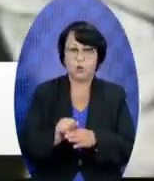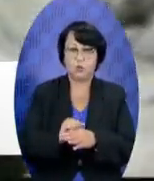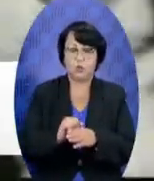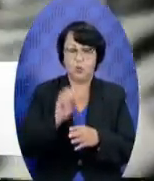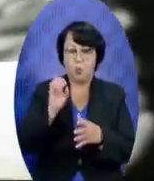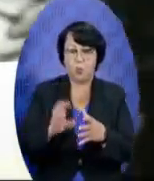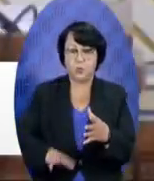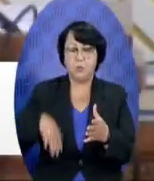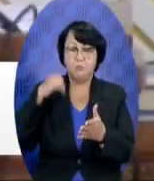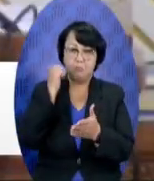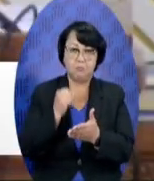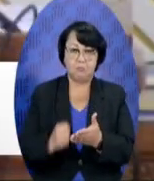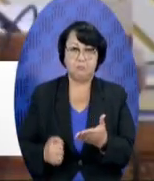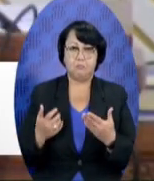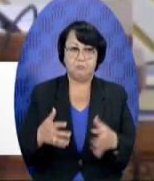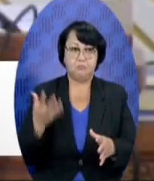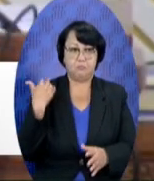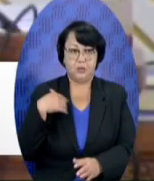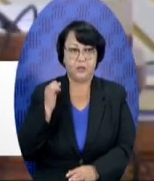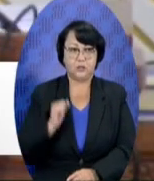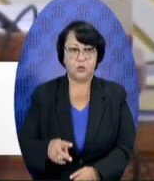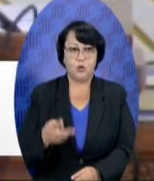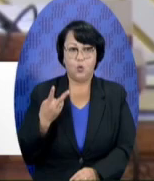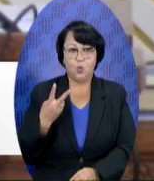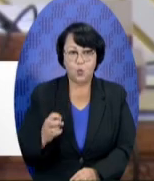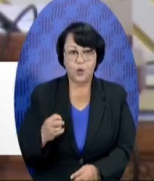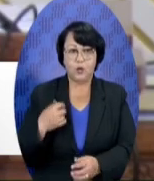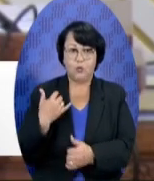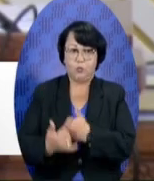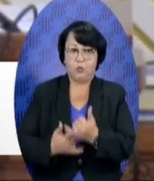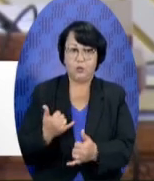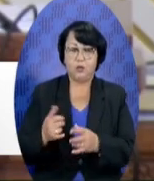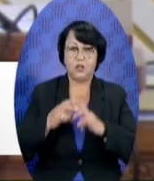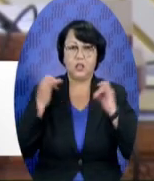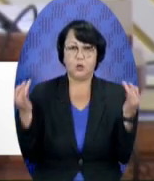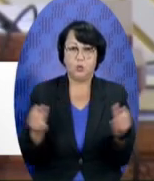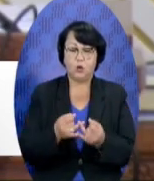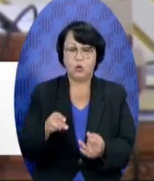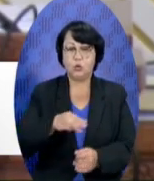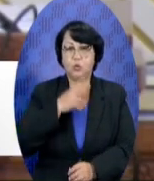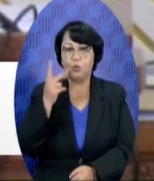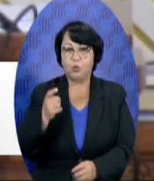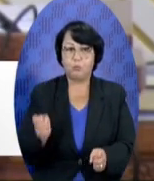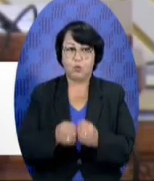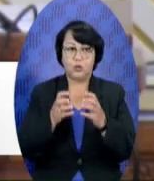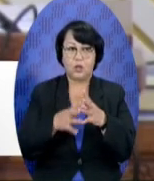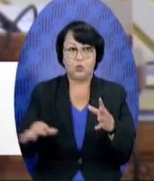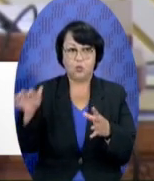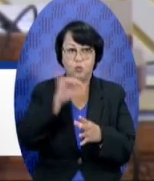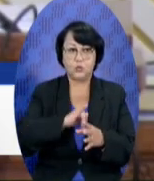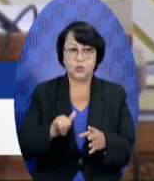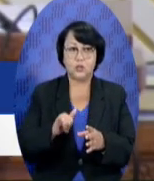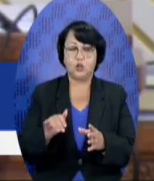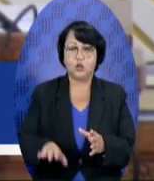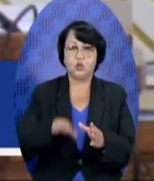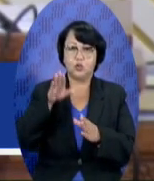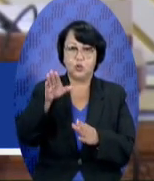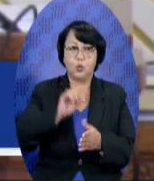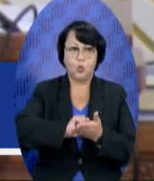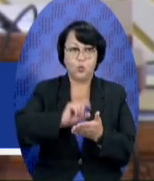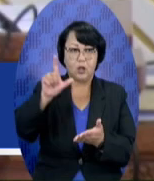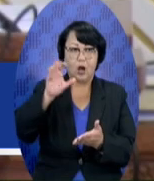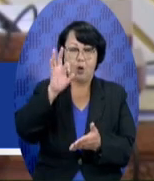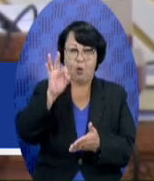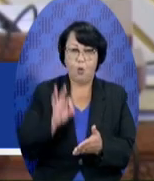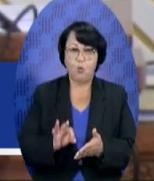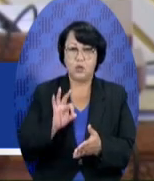юм а. Манай үе үеийн парламентууд өөр өөрийн түүхийг бүтээж, улс орны хөгжилд үнэтэй хүмээр оруулж ирсэн. Ийм